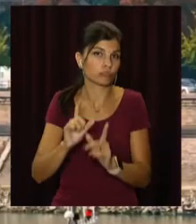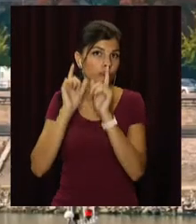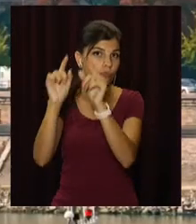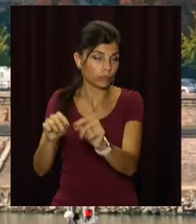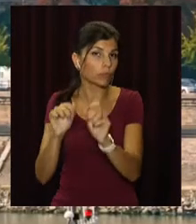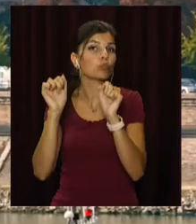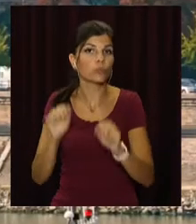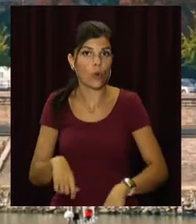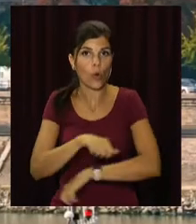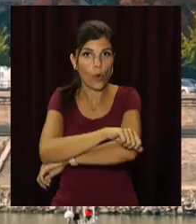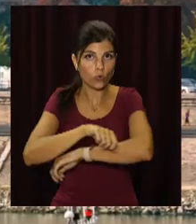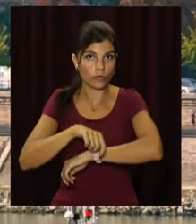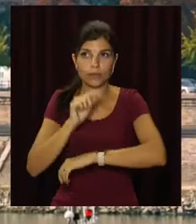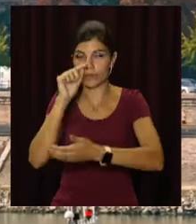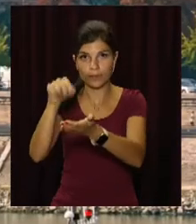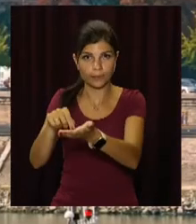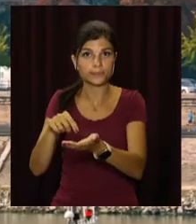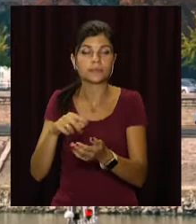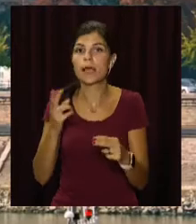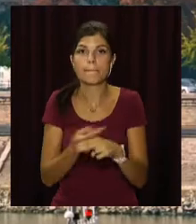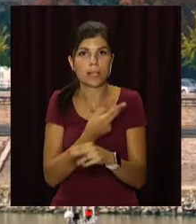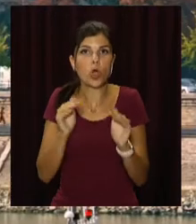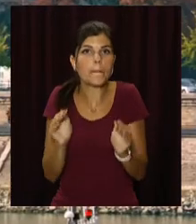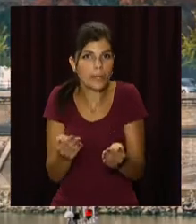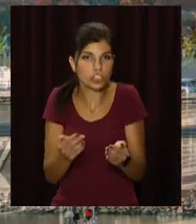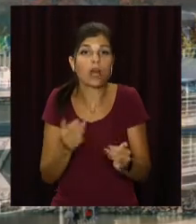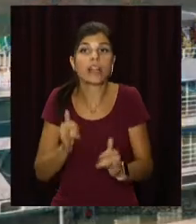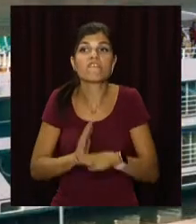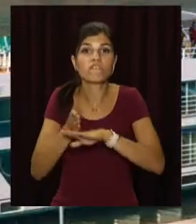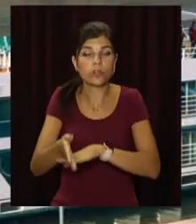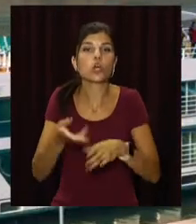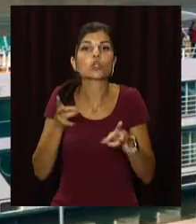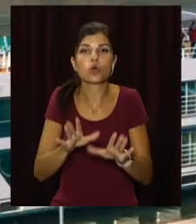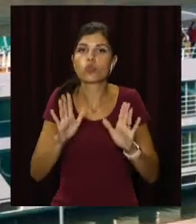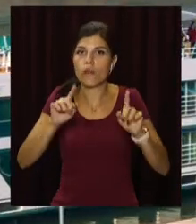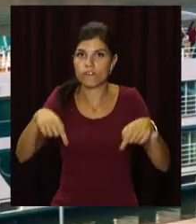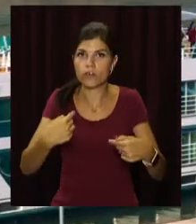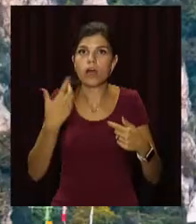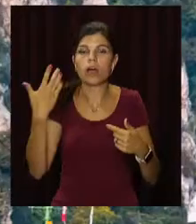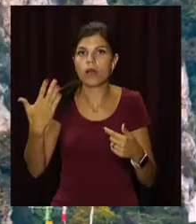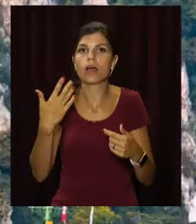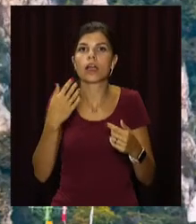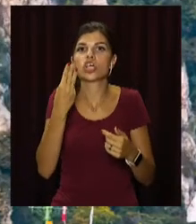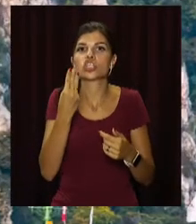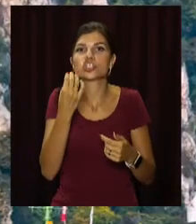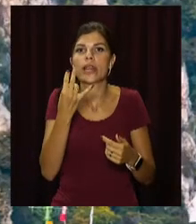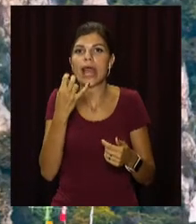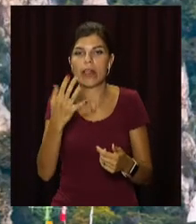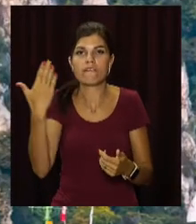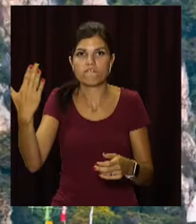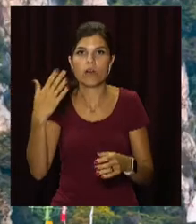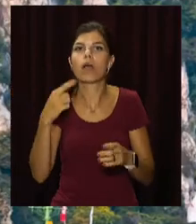можуть перетинати українсько-угорський кордон без обмежень. Для в'їзду залишаються вимоги, визначені кодексом шенгенських